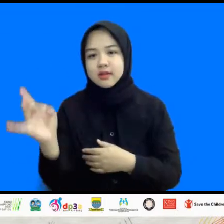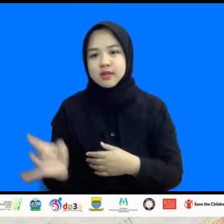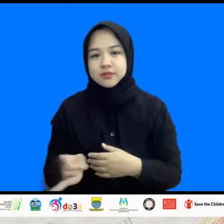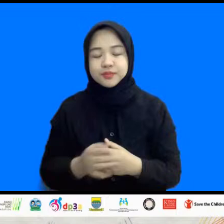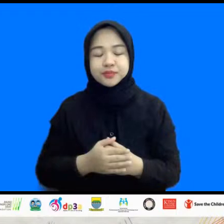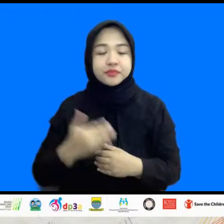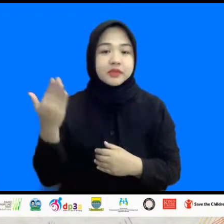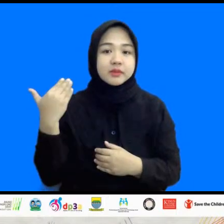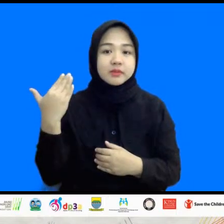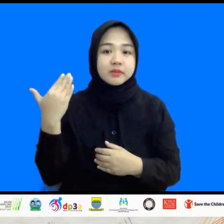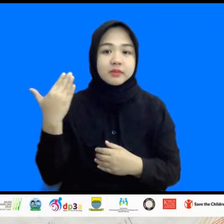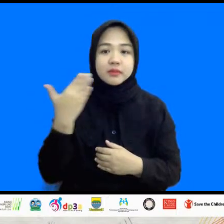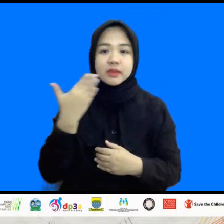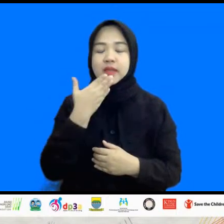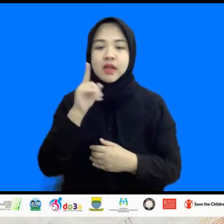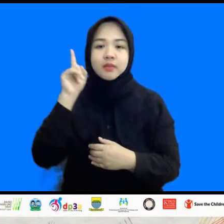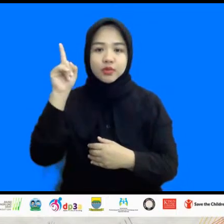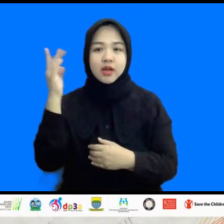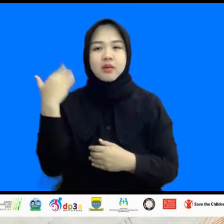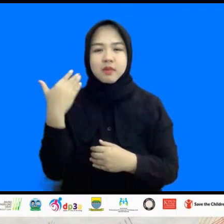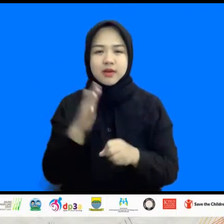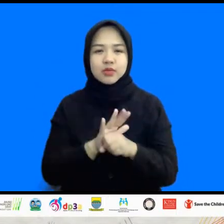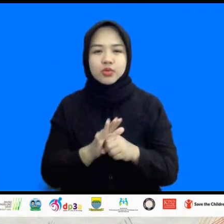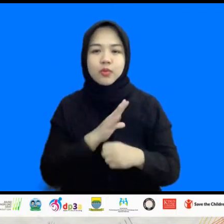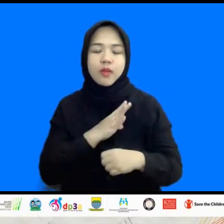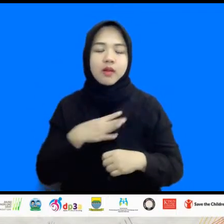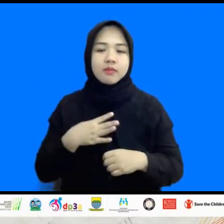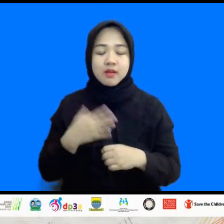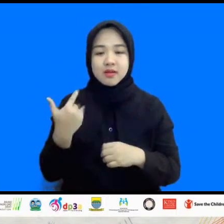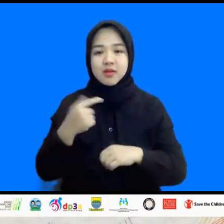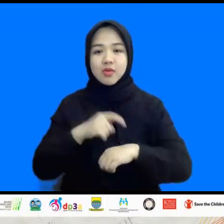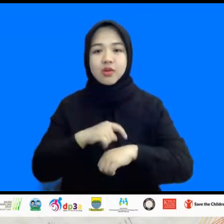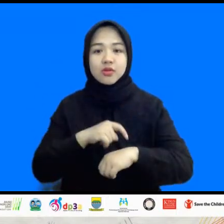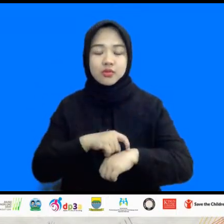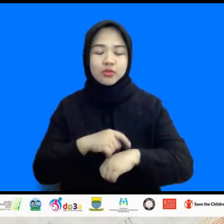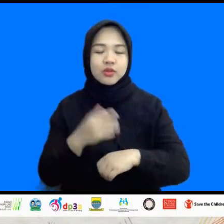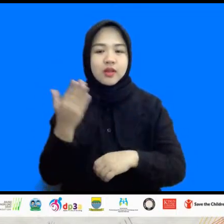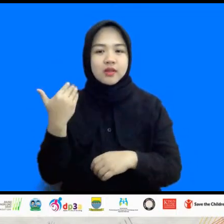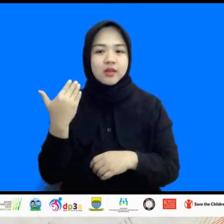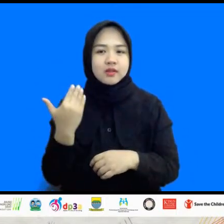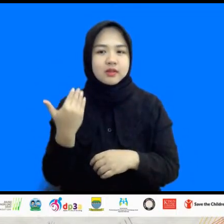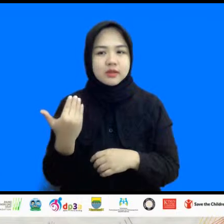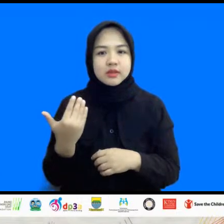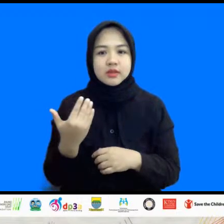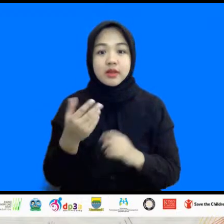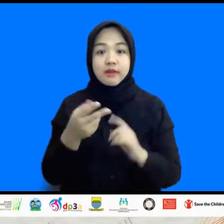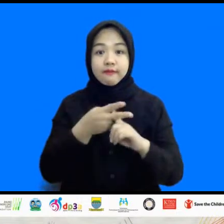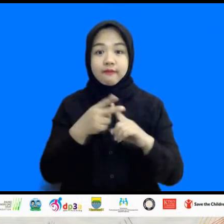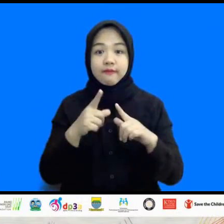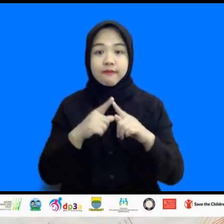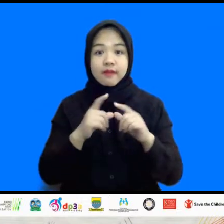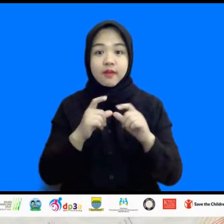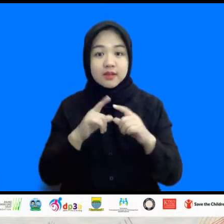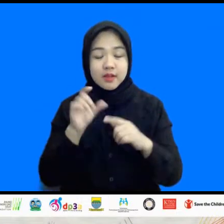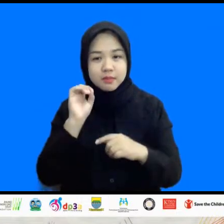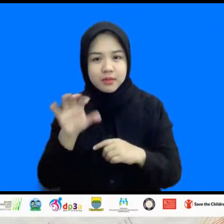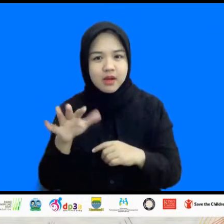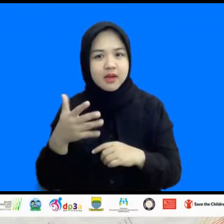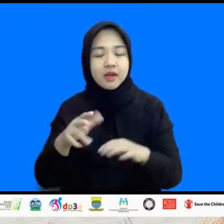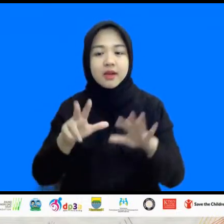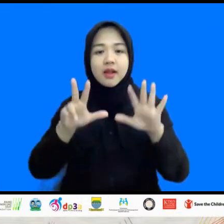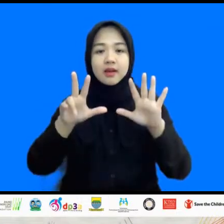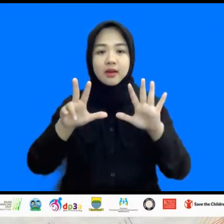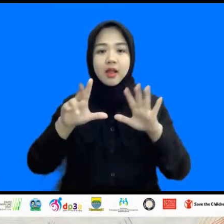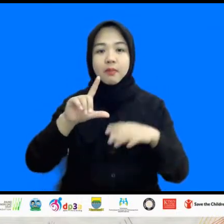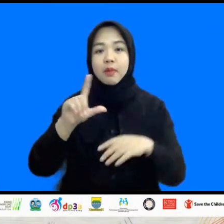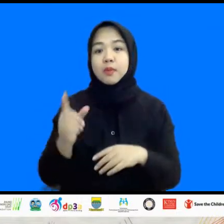kemarin alhamdulillah cukup lama memang waktu tahapannya tadi Deva Isal sudah menyampaikan kurang lebih 8 bulan gitu